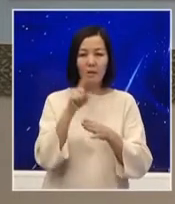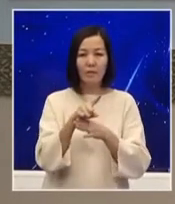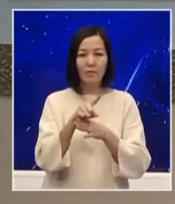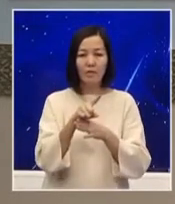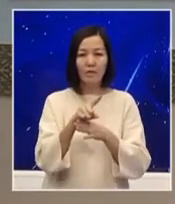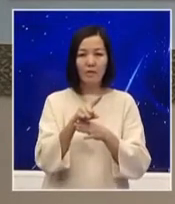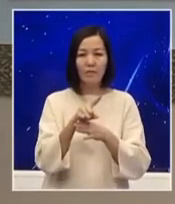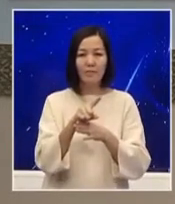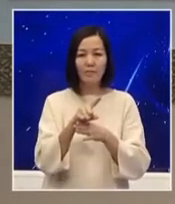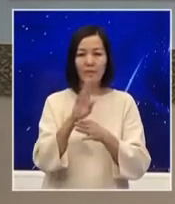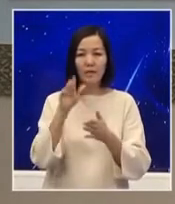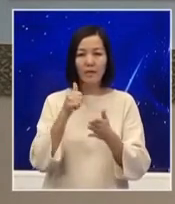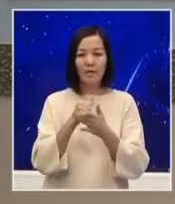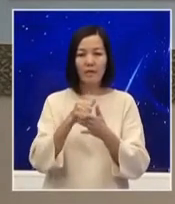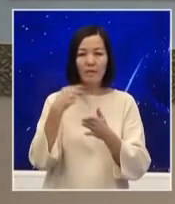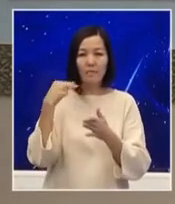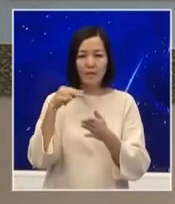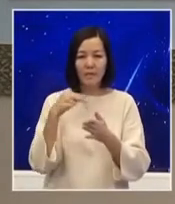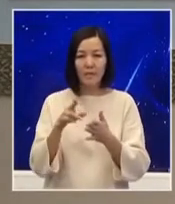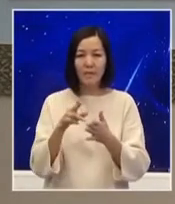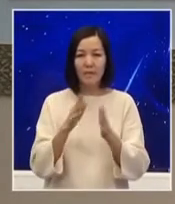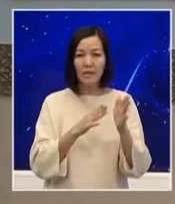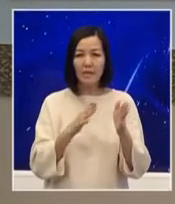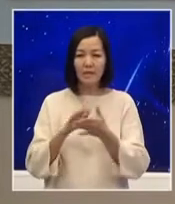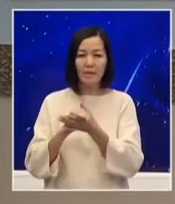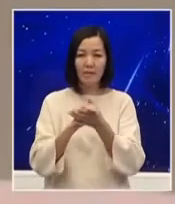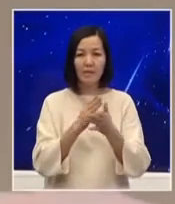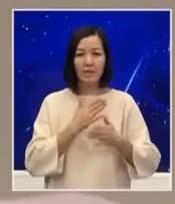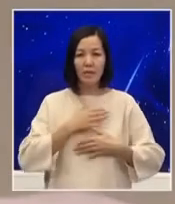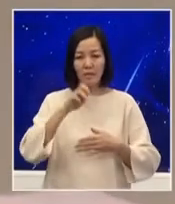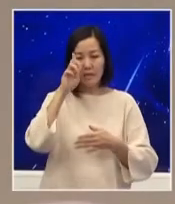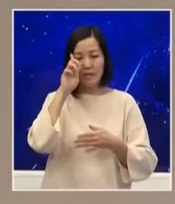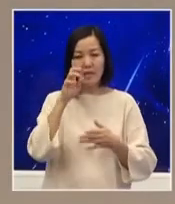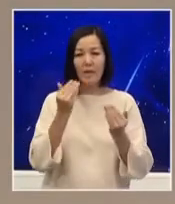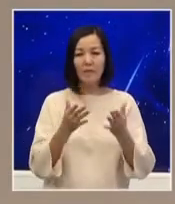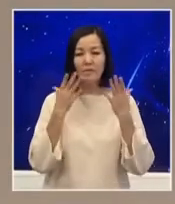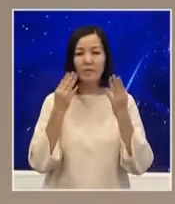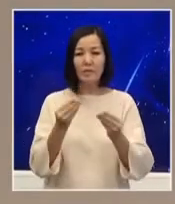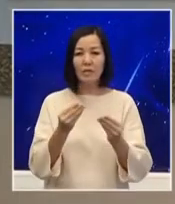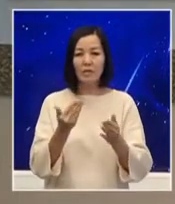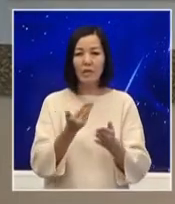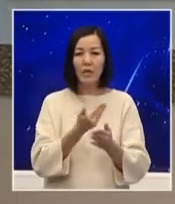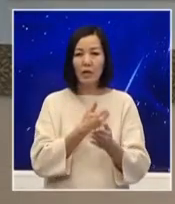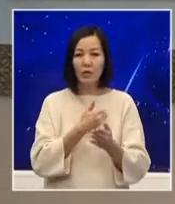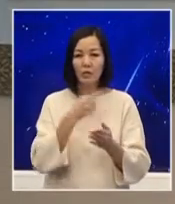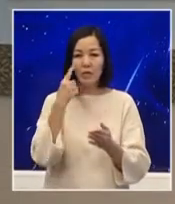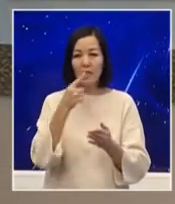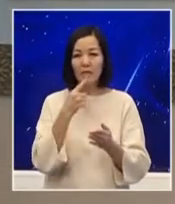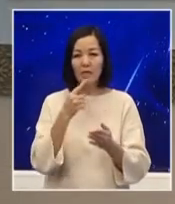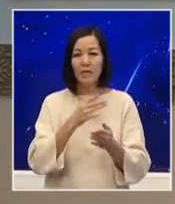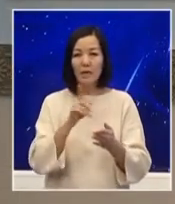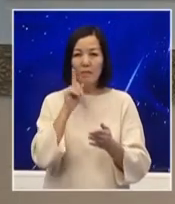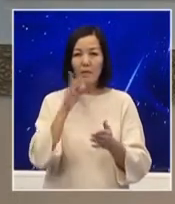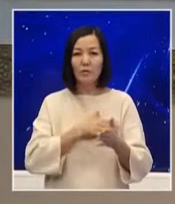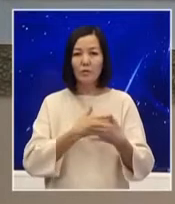так скажем, главы государства и стабильность в нашей стране. На сегодняшний день я хочу отметить, что наша молодежь очень активна.